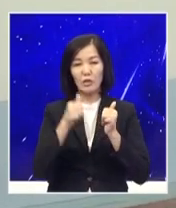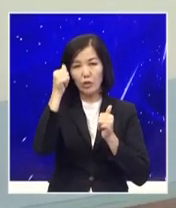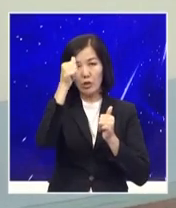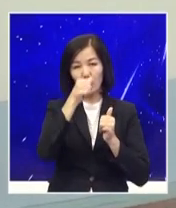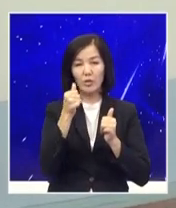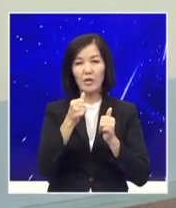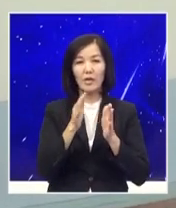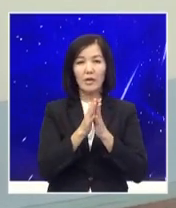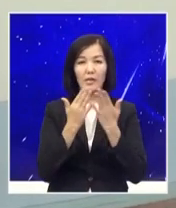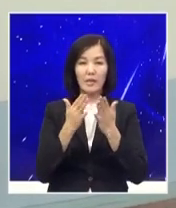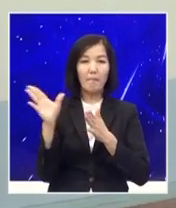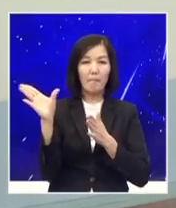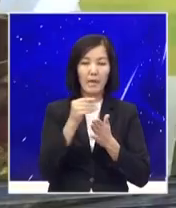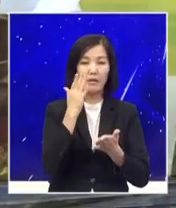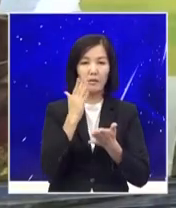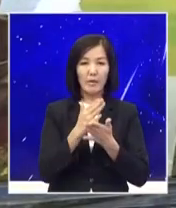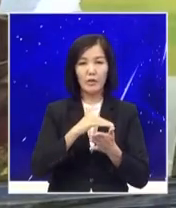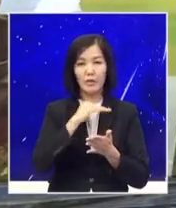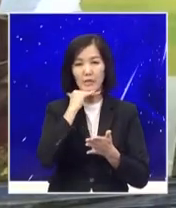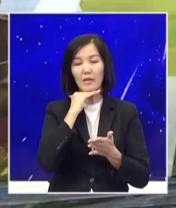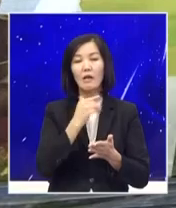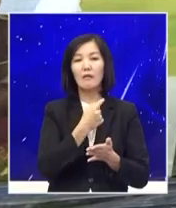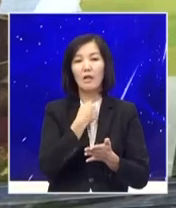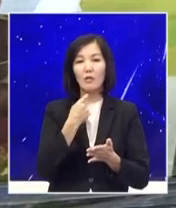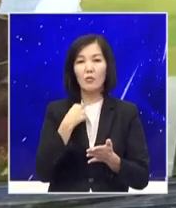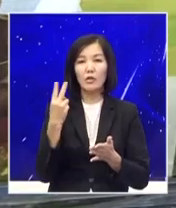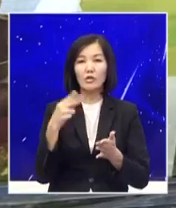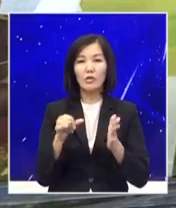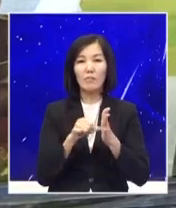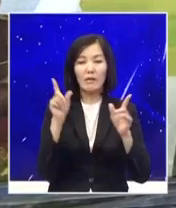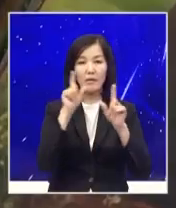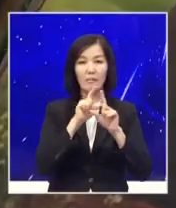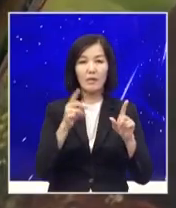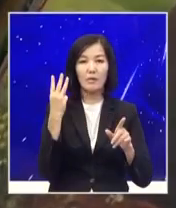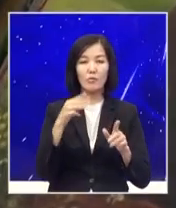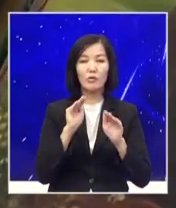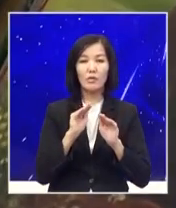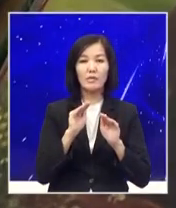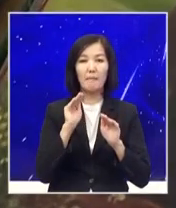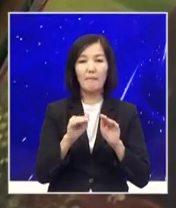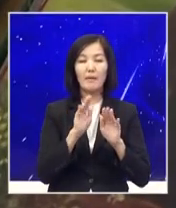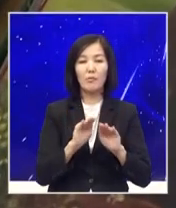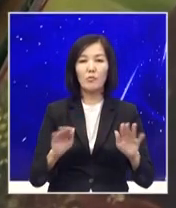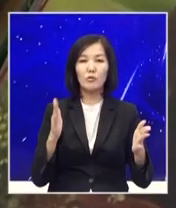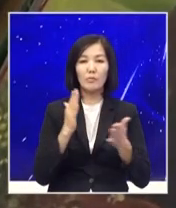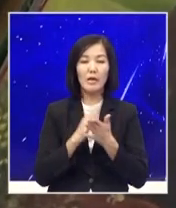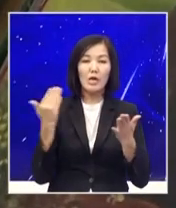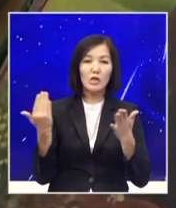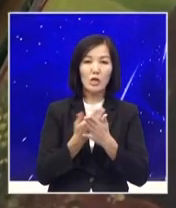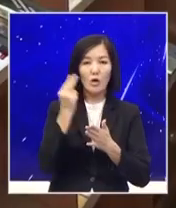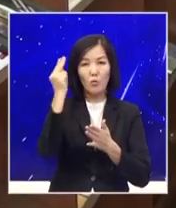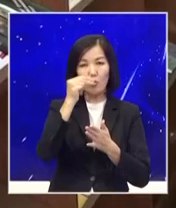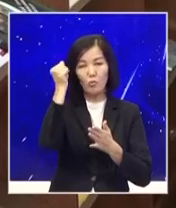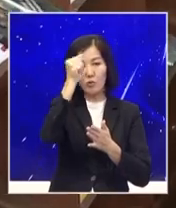кітабымызды түгендеп беріп тұрады. Талдықорғанда 26 мектеп бар, 30 мыңнан аса оқушы білім алады. Жаңа оқу жылында балалар